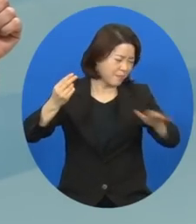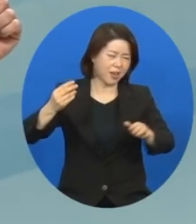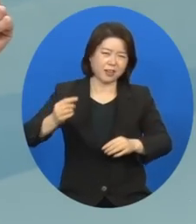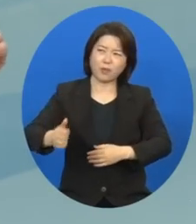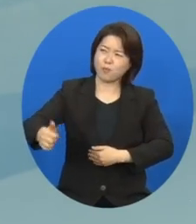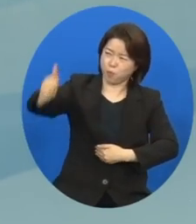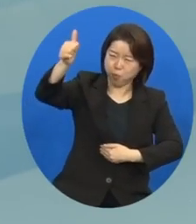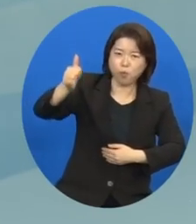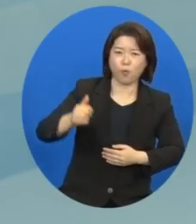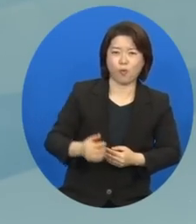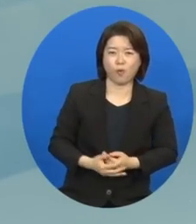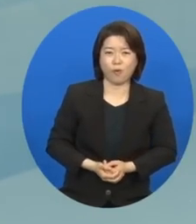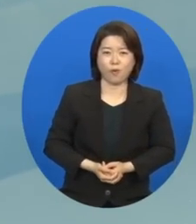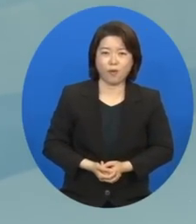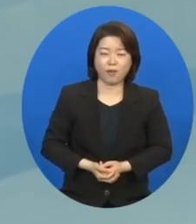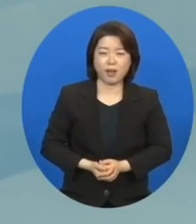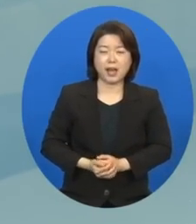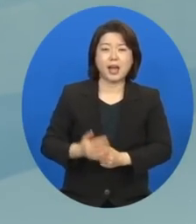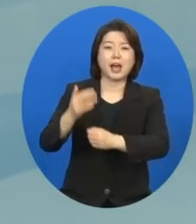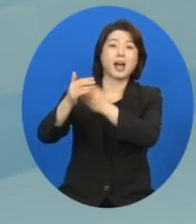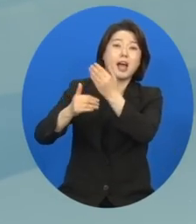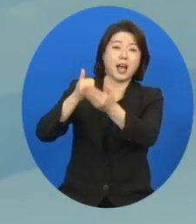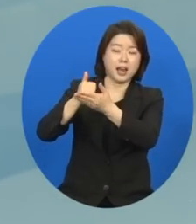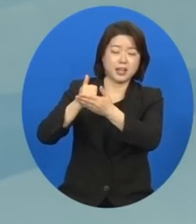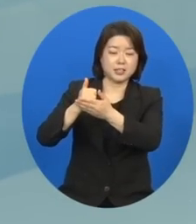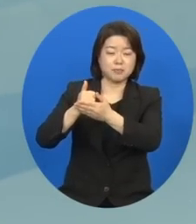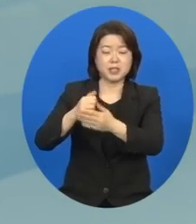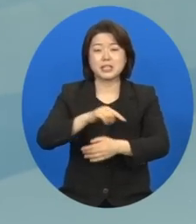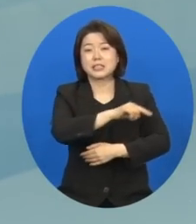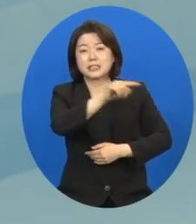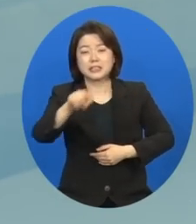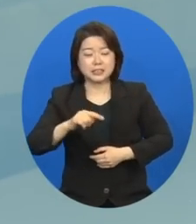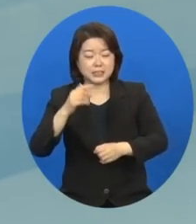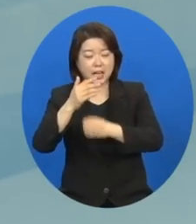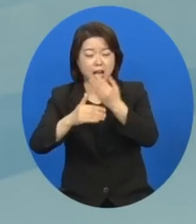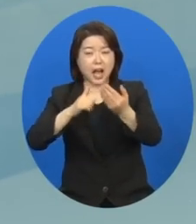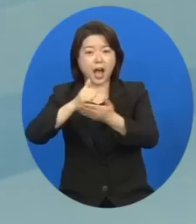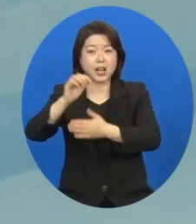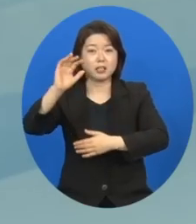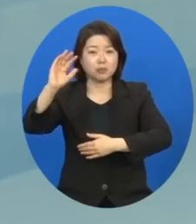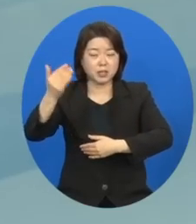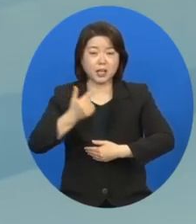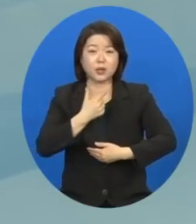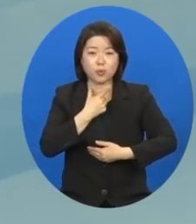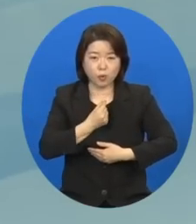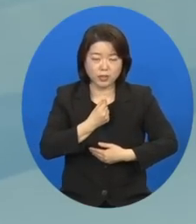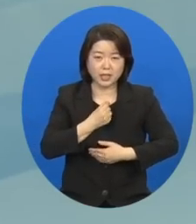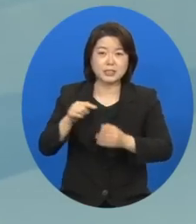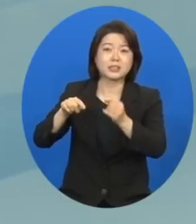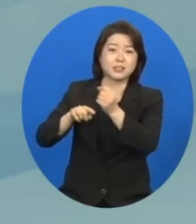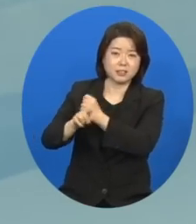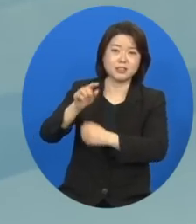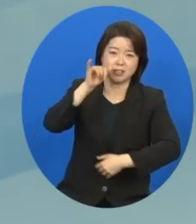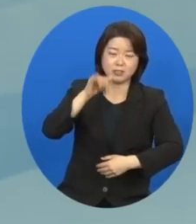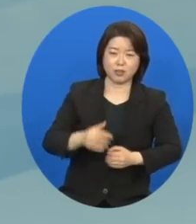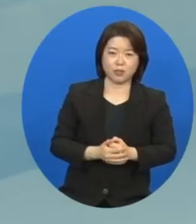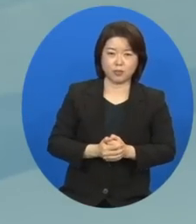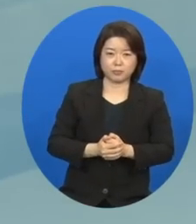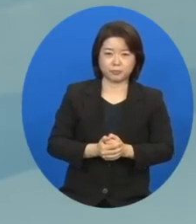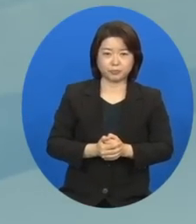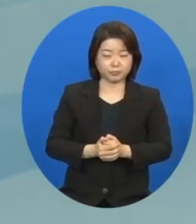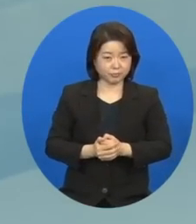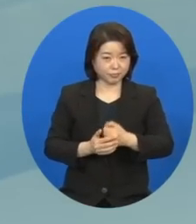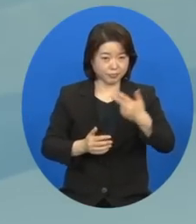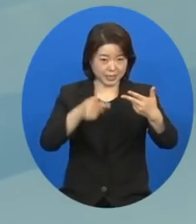것이죠. 그래서 하나님이 그들의 하나님이 되게 하는 것이 하나님의 뜻이었습니다. 그래서 7절에 내가